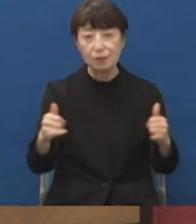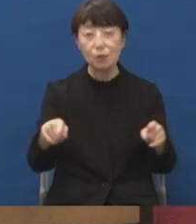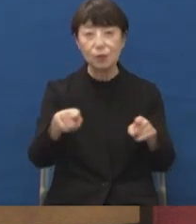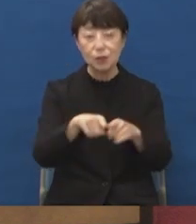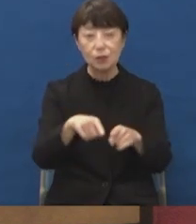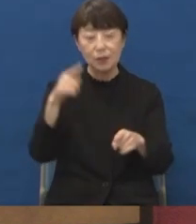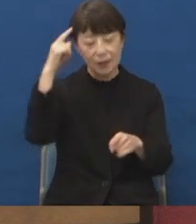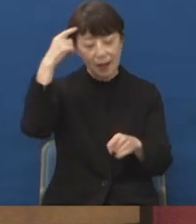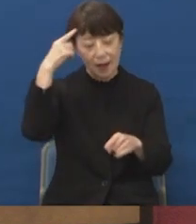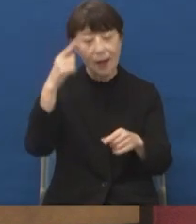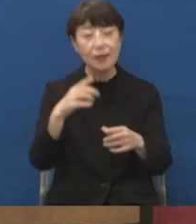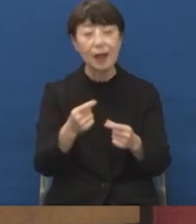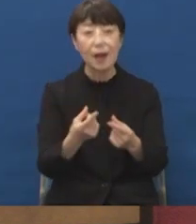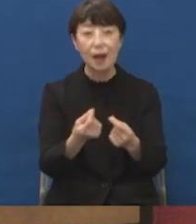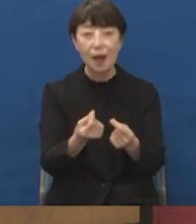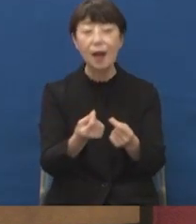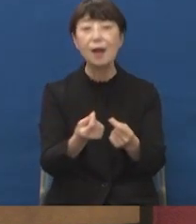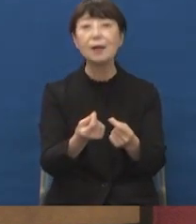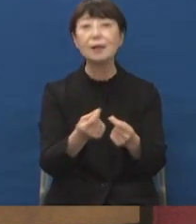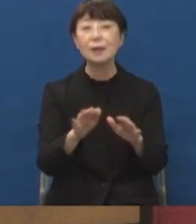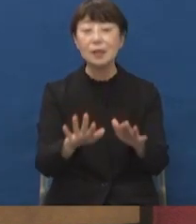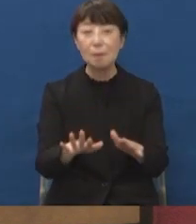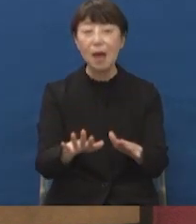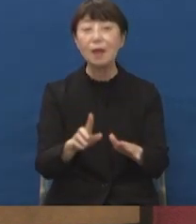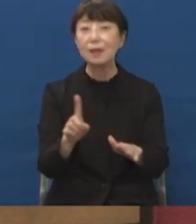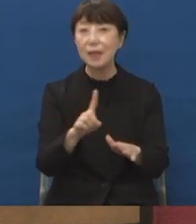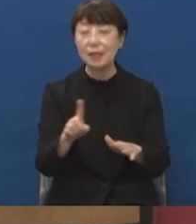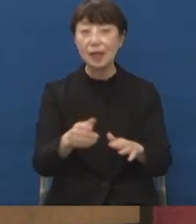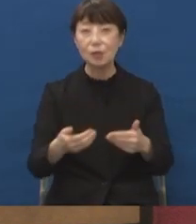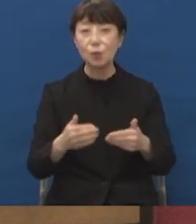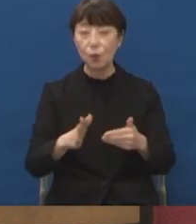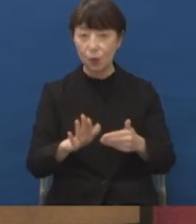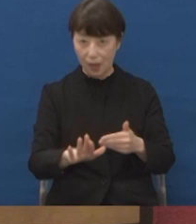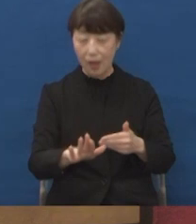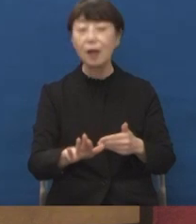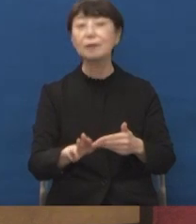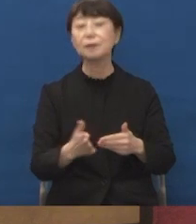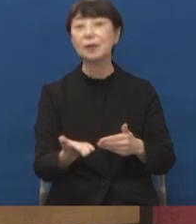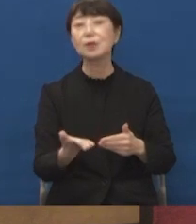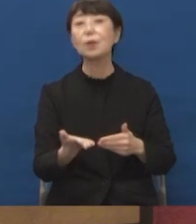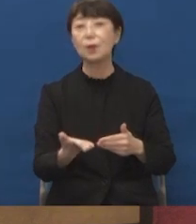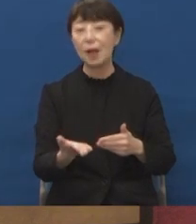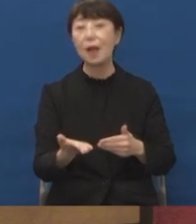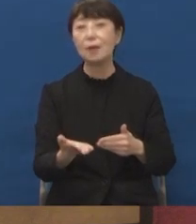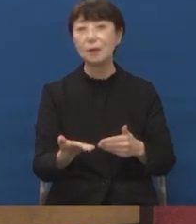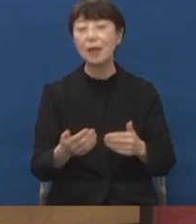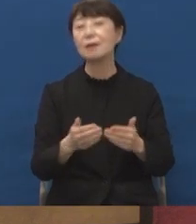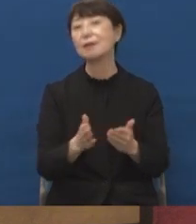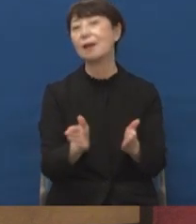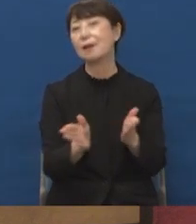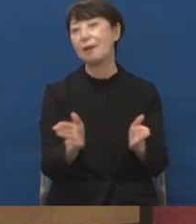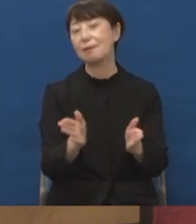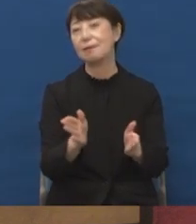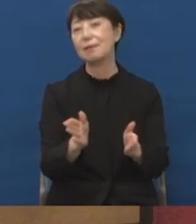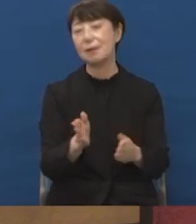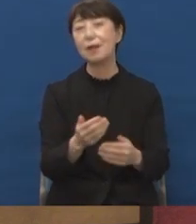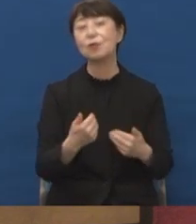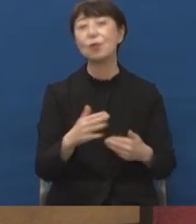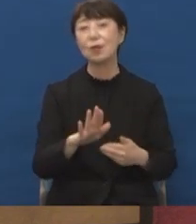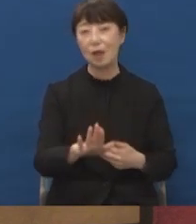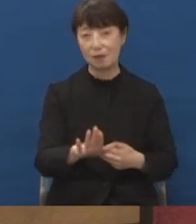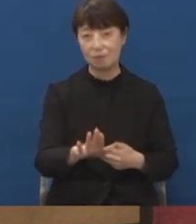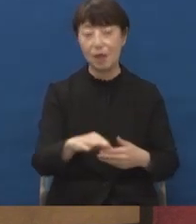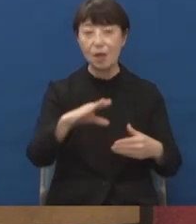からバックキャストし、今、何に取り組んでいくかを考え、政策を展開していくことが必要です。単に文